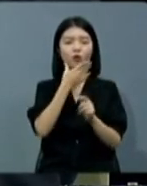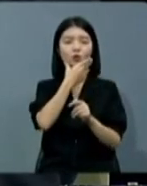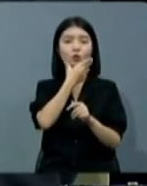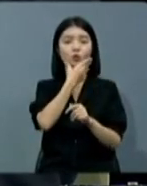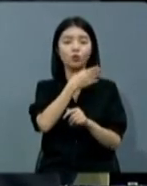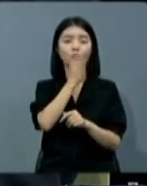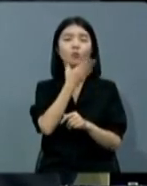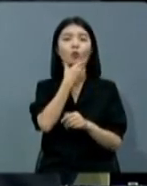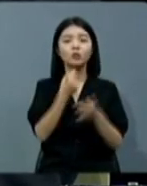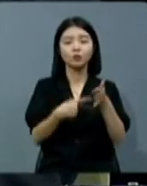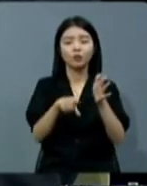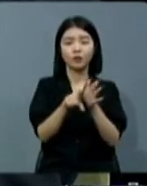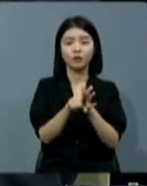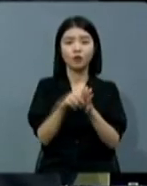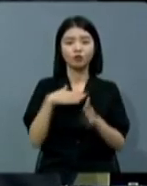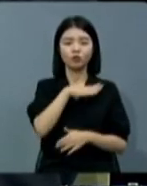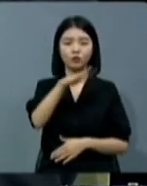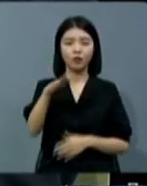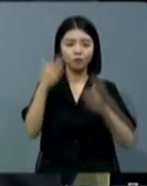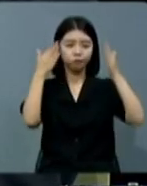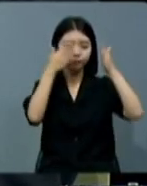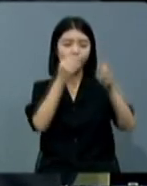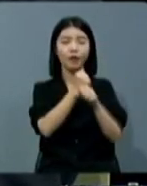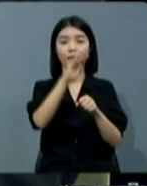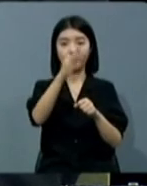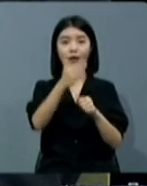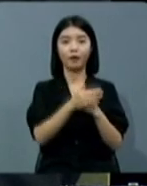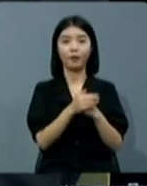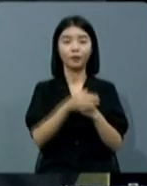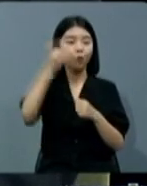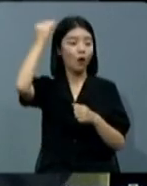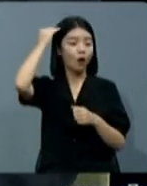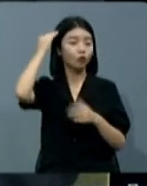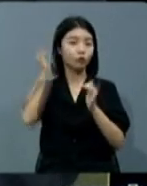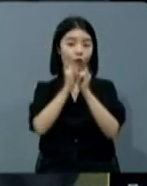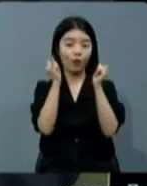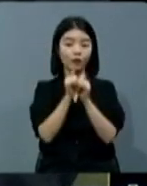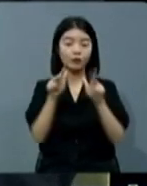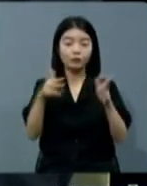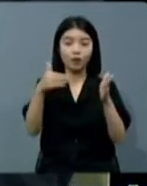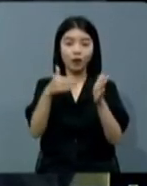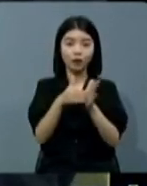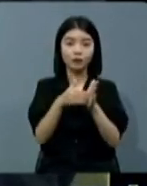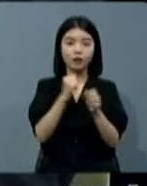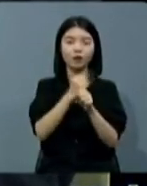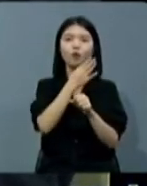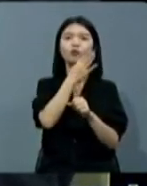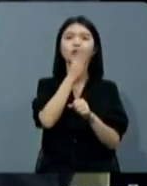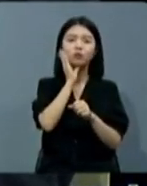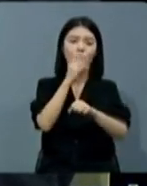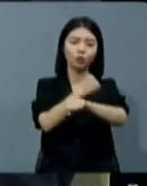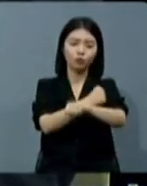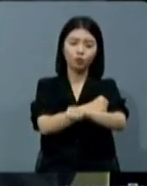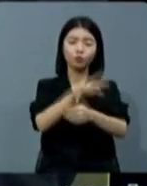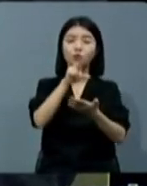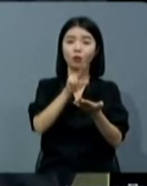위해서 좀 우리가 주력을 해야 되겠다. 한국 사회를 지금까지 오게 한 그 어르신들의 노고도